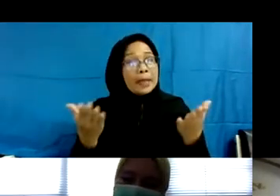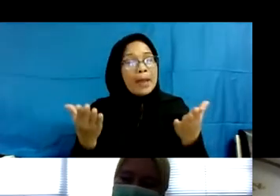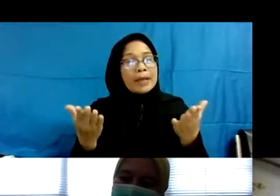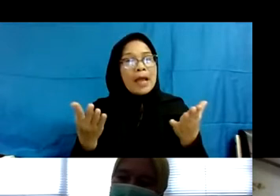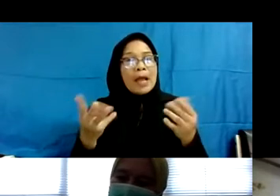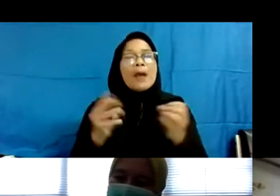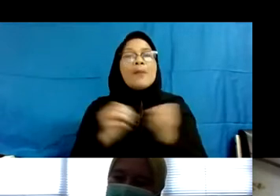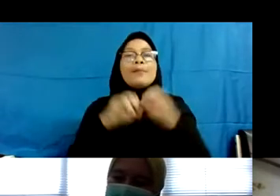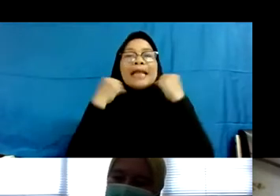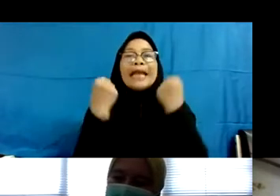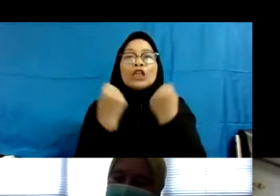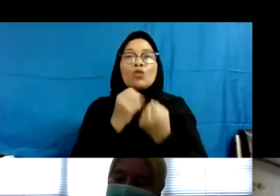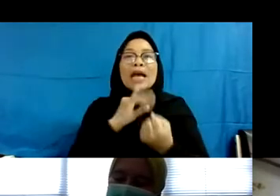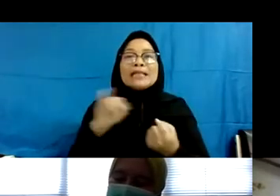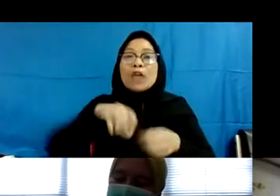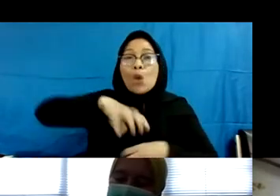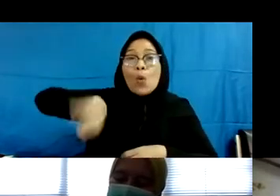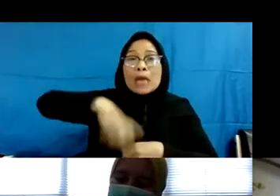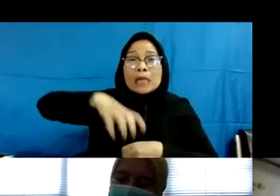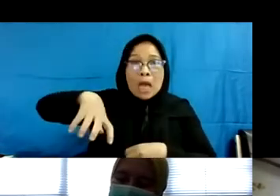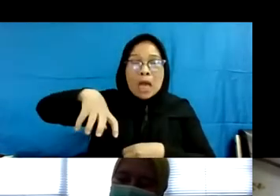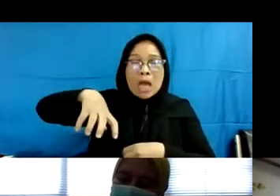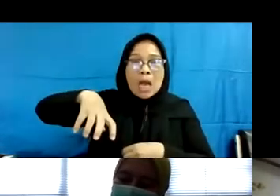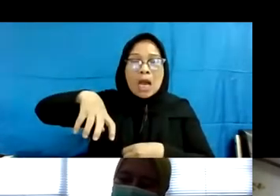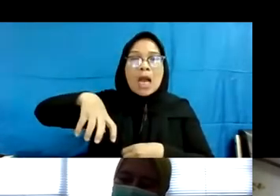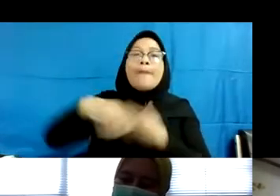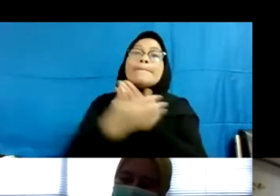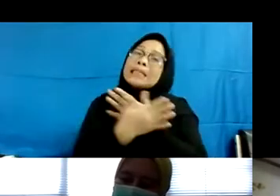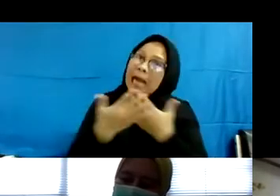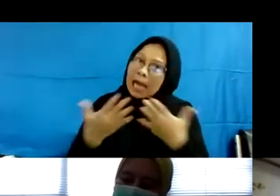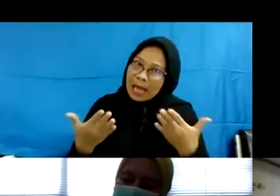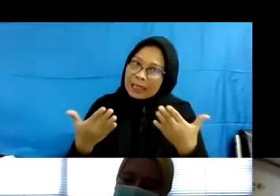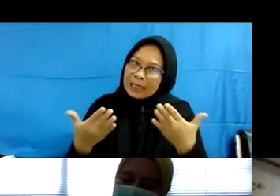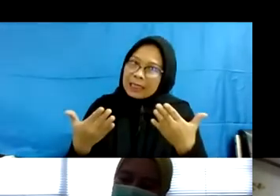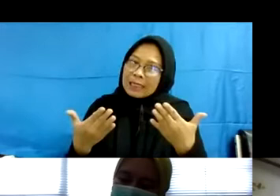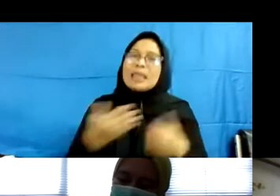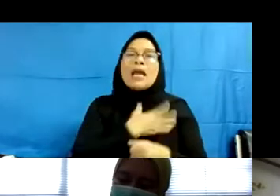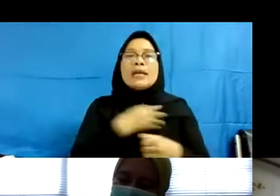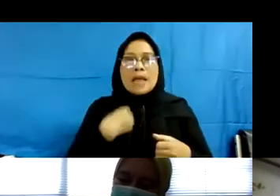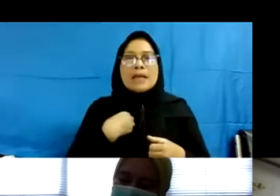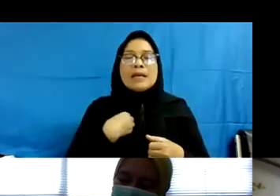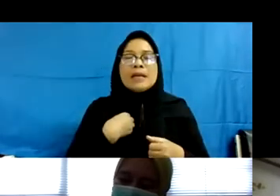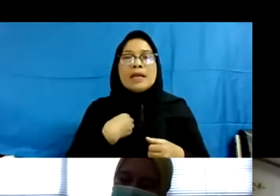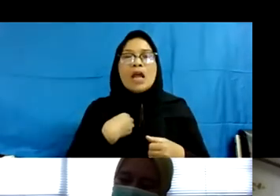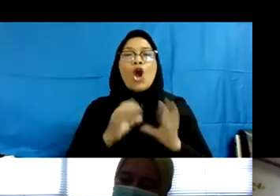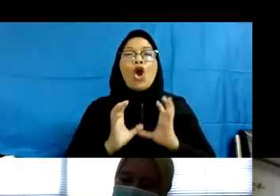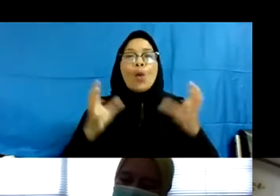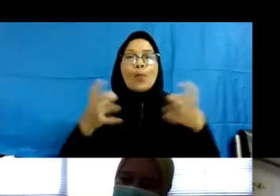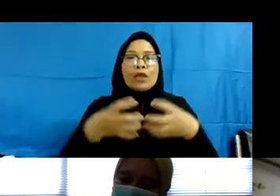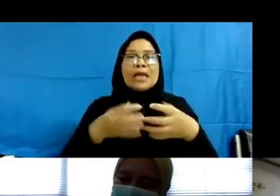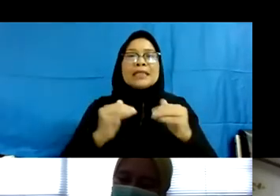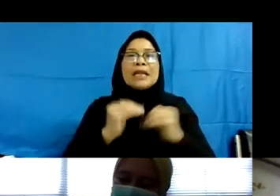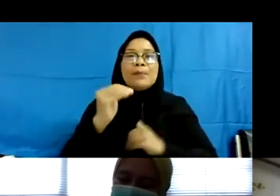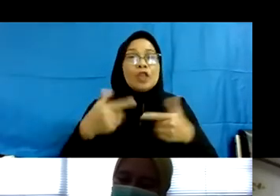mengedukasi keluarga, kemudian masyarakat, dan juga komunitas yang lebih